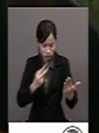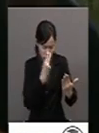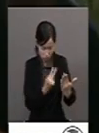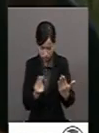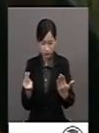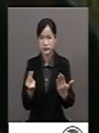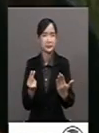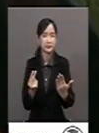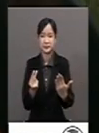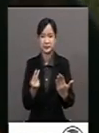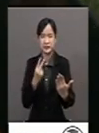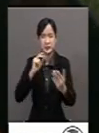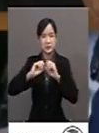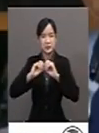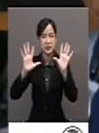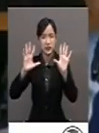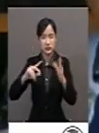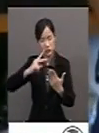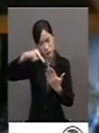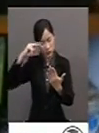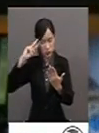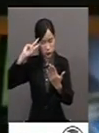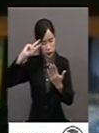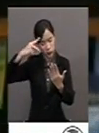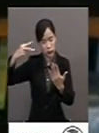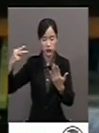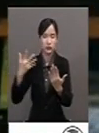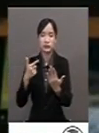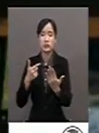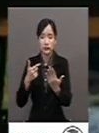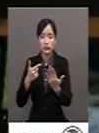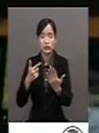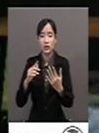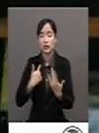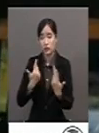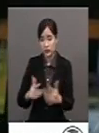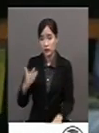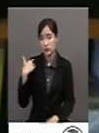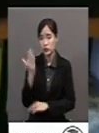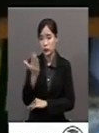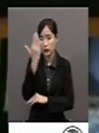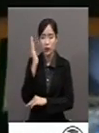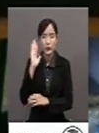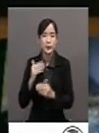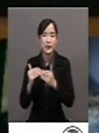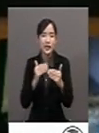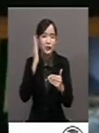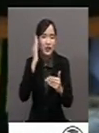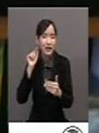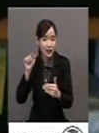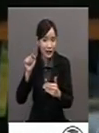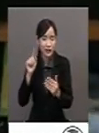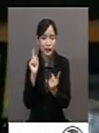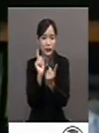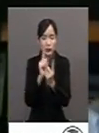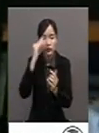อกว่าเป็นหลักฐานที่เลื่อนลอยช่วงเช้าที่ผ่านมาครับคุณอัจฉริยะก็พาคุณสายันเนี่ยเข้าพบกับพันตำรวจเอกคมศักดิ์สุ